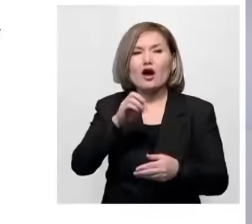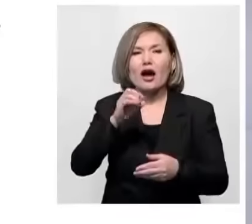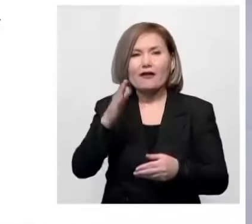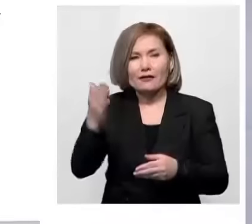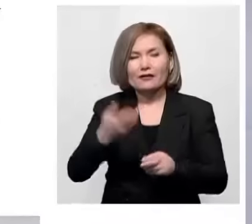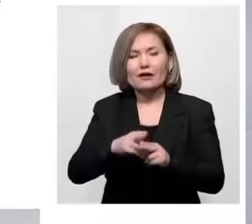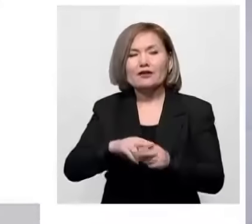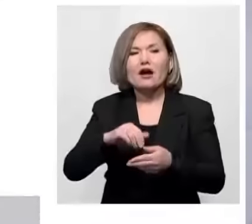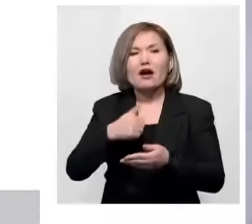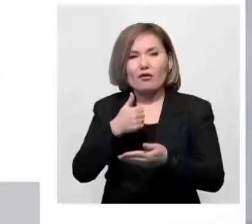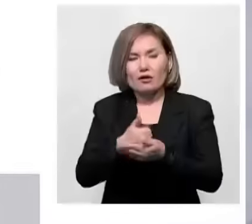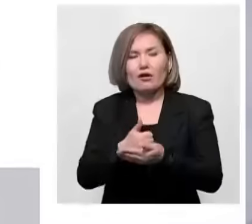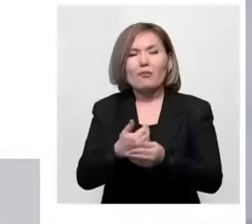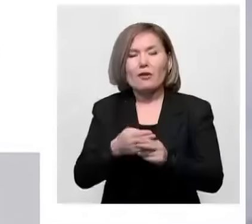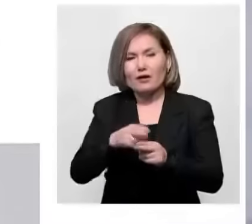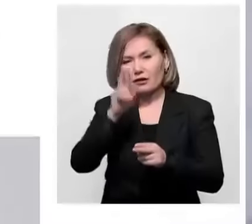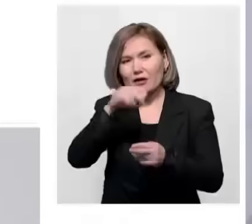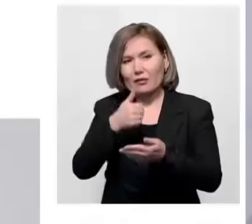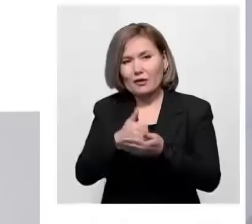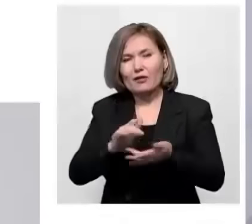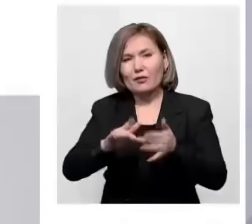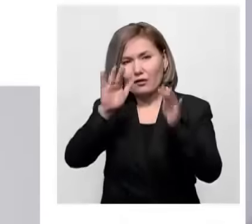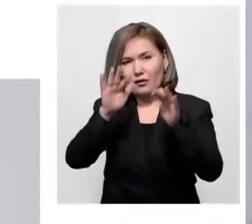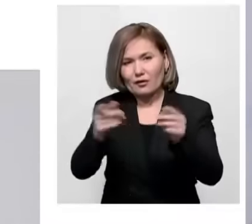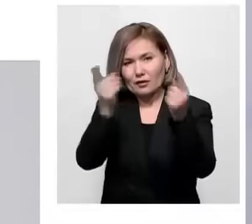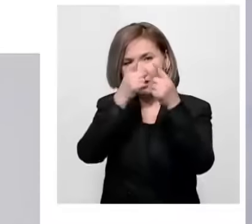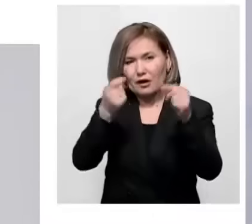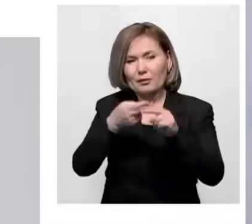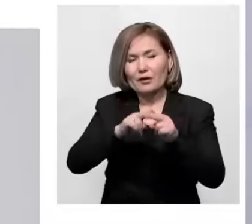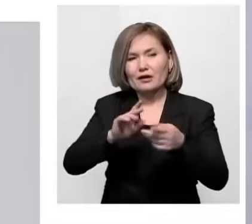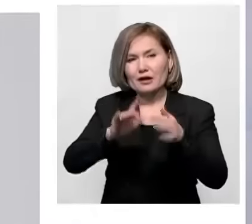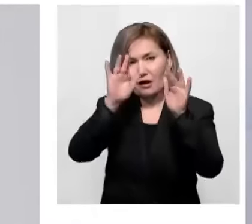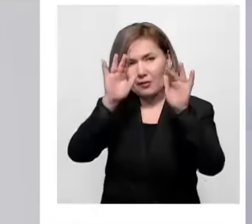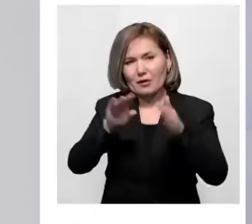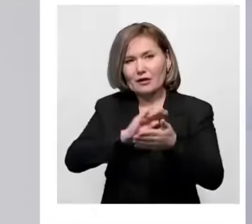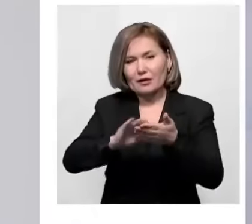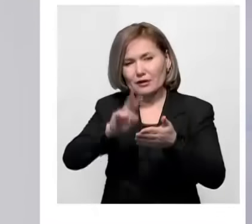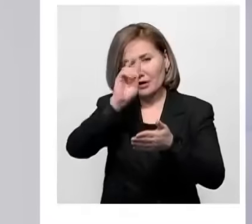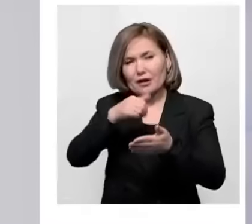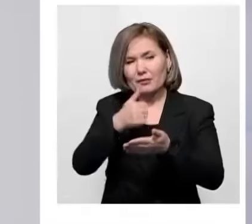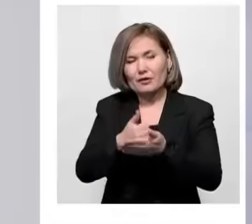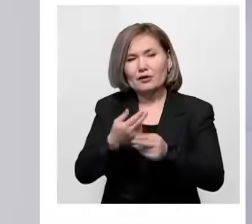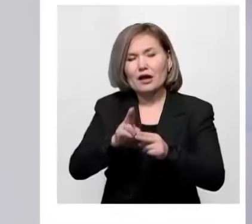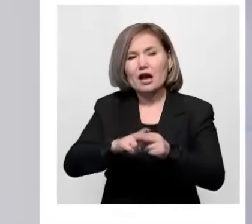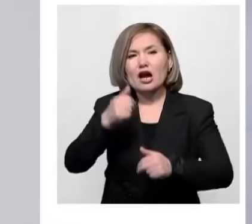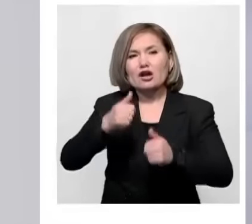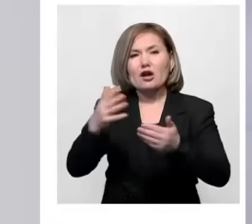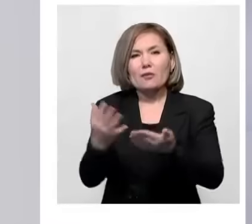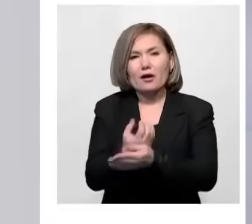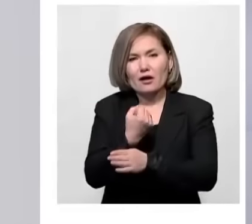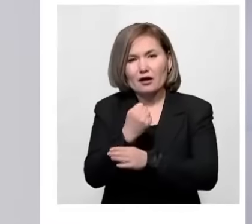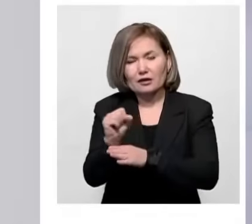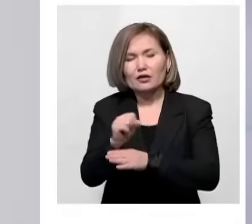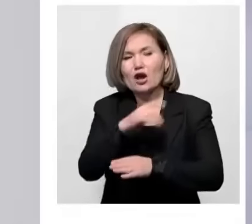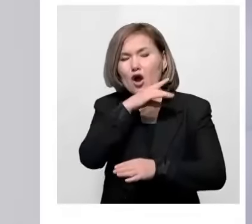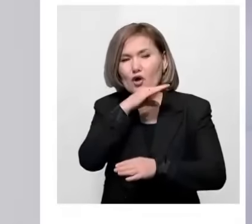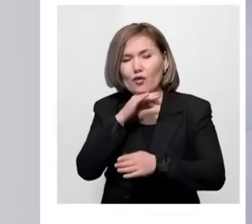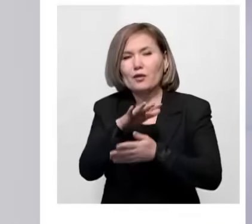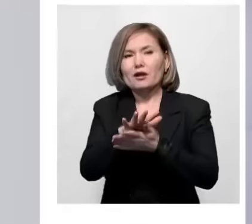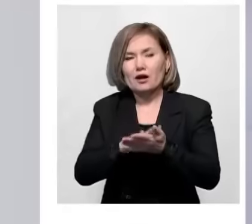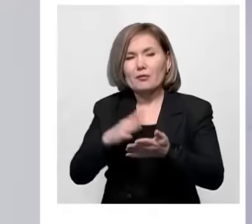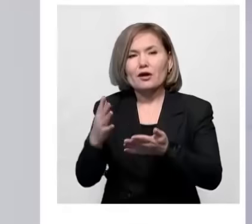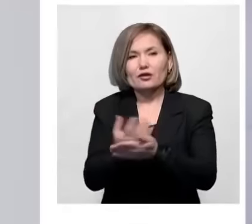оның баспасөз хатшысы Берік Уәли жеткізді. Фейсбуктегі жазбада мемлекет басшысы чемпионның әлі де талай жеңіс